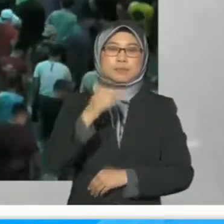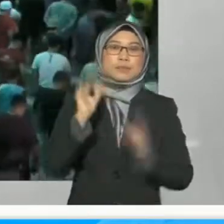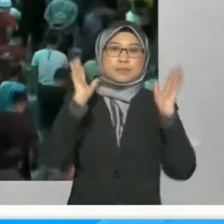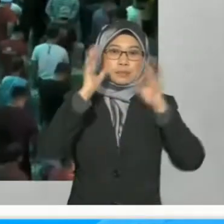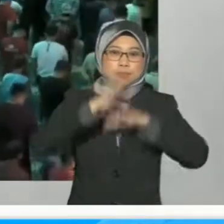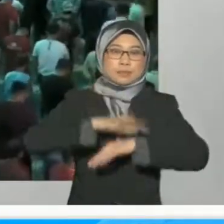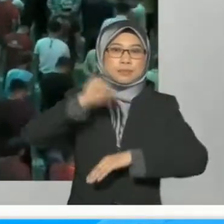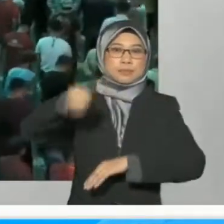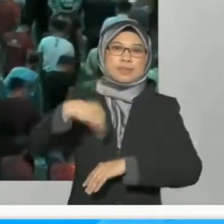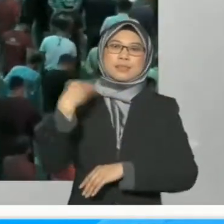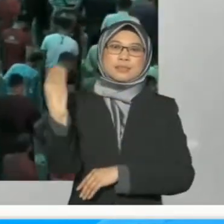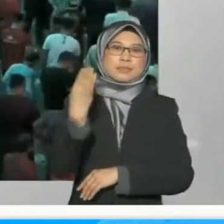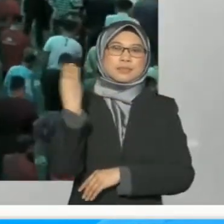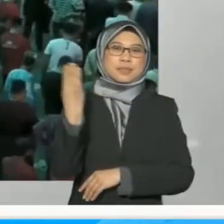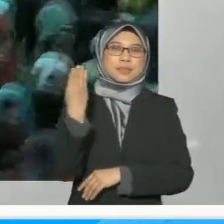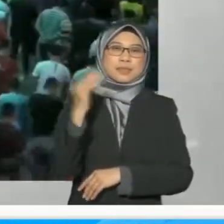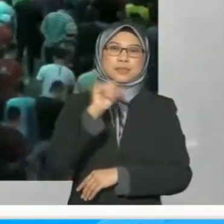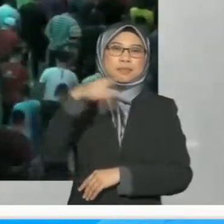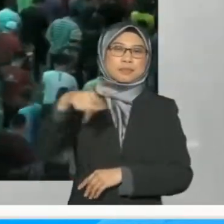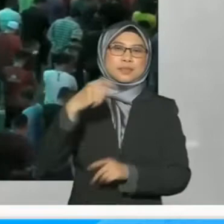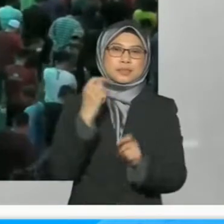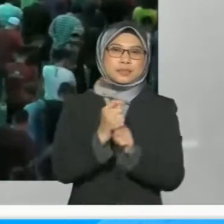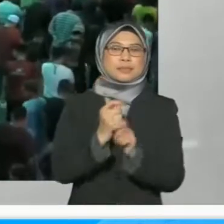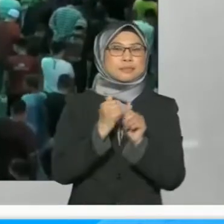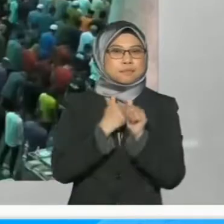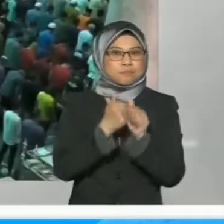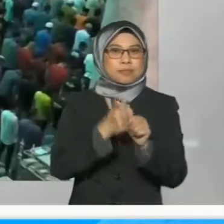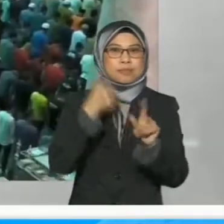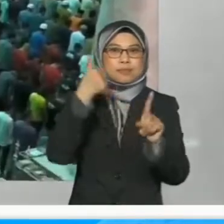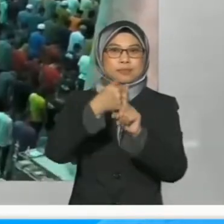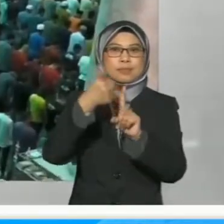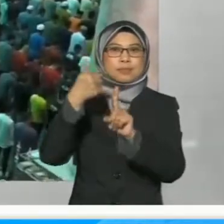dengan SOP yang ditetapkan pada